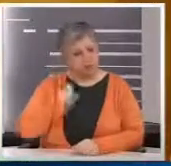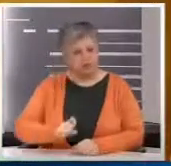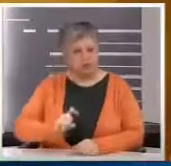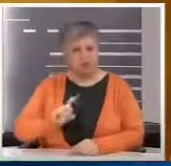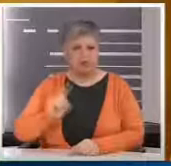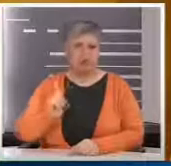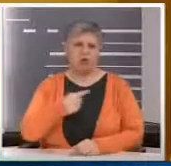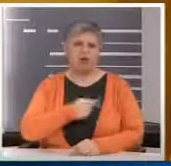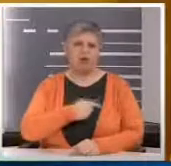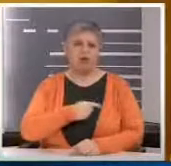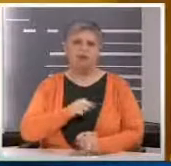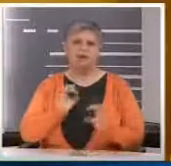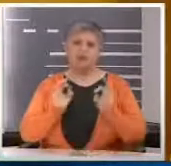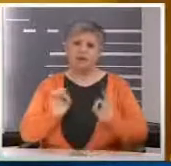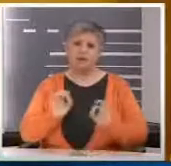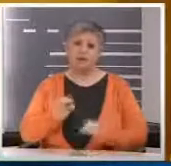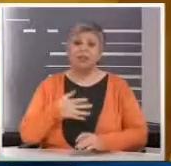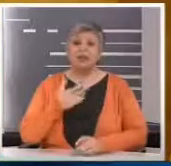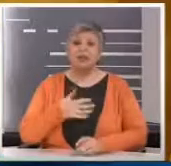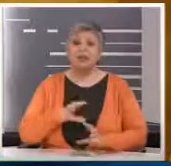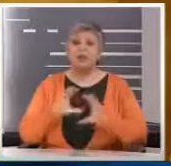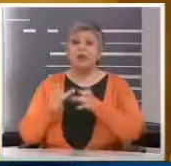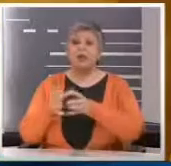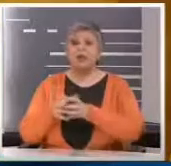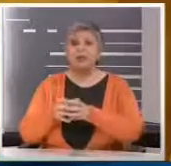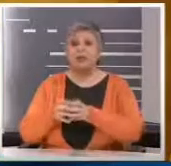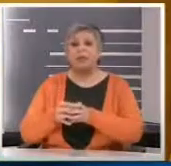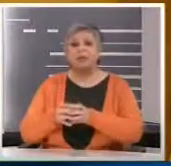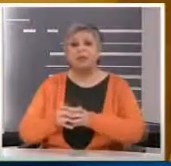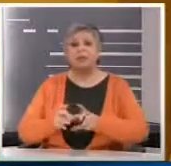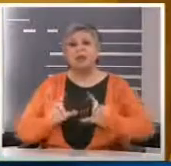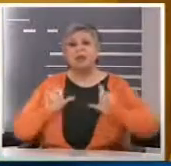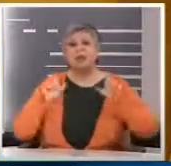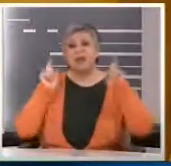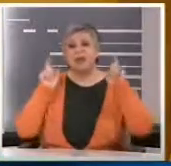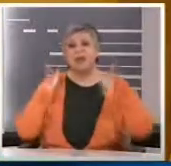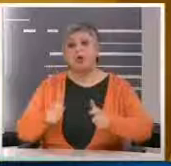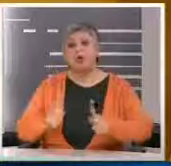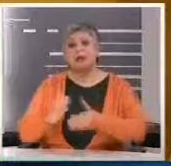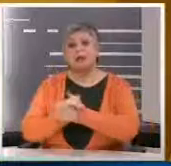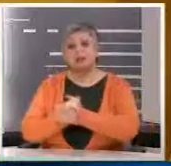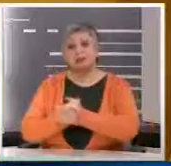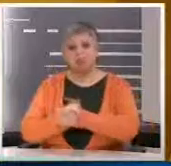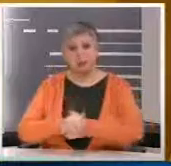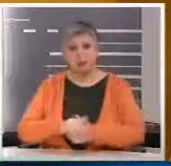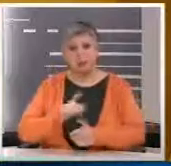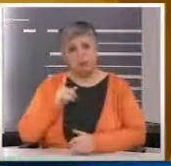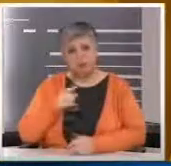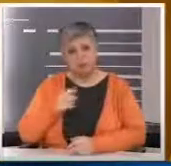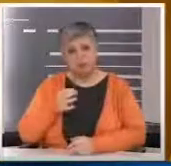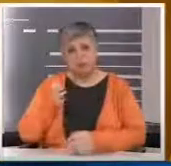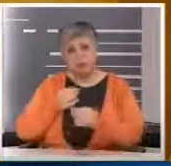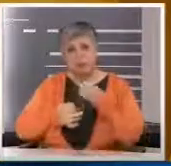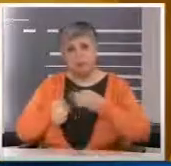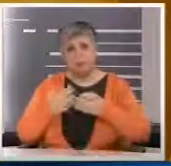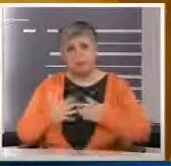και οι συνάδελφοι της Δημοκρατικής Συμπαράταξης, οι οποίοι αναφέρθηκαν στις αναφορές τους και όχι